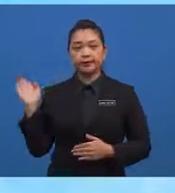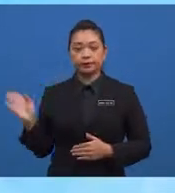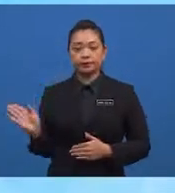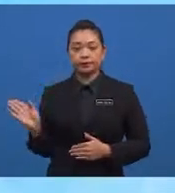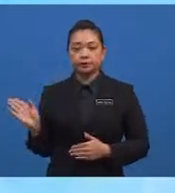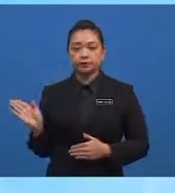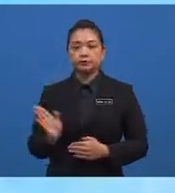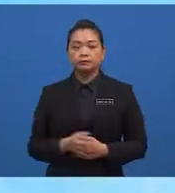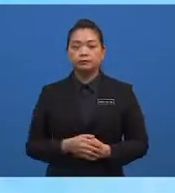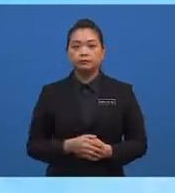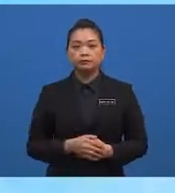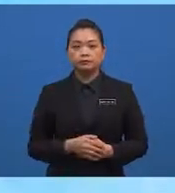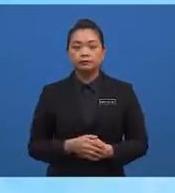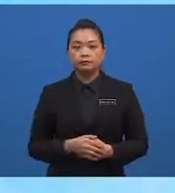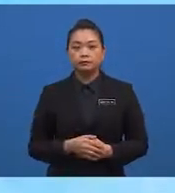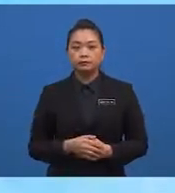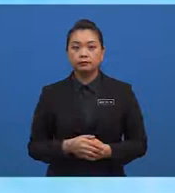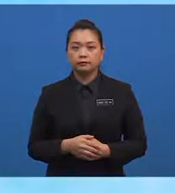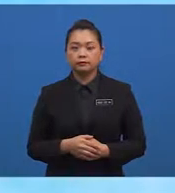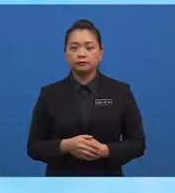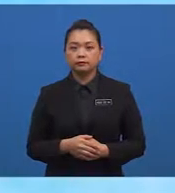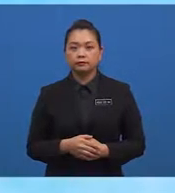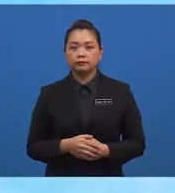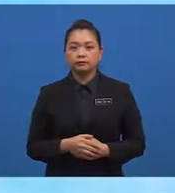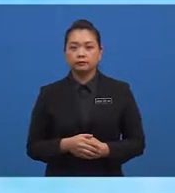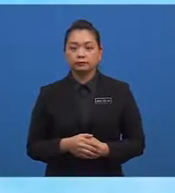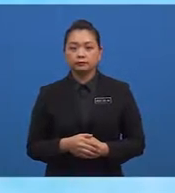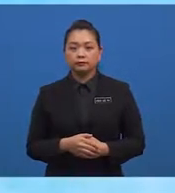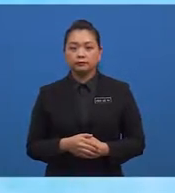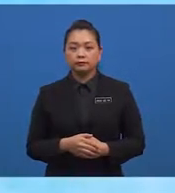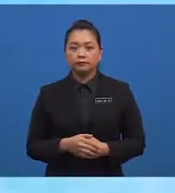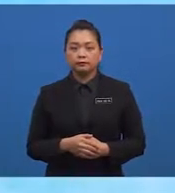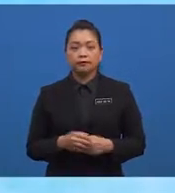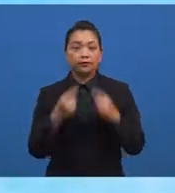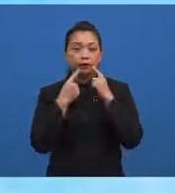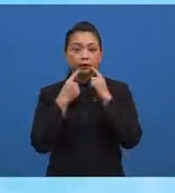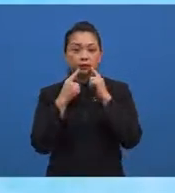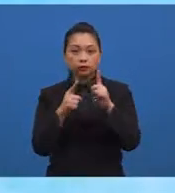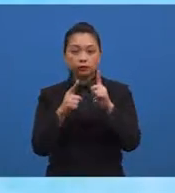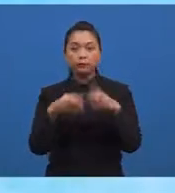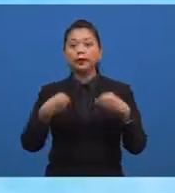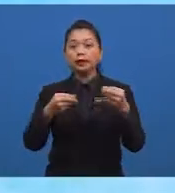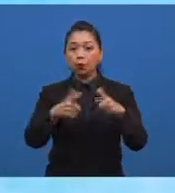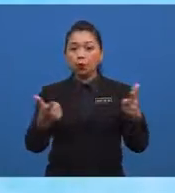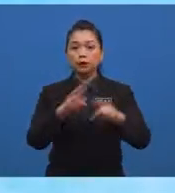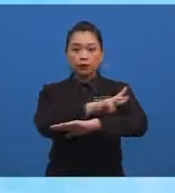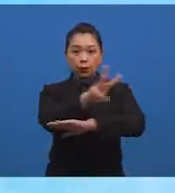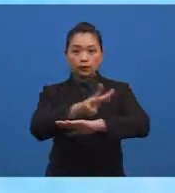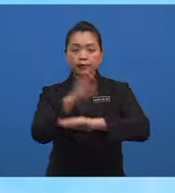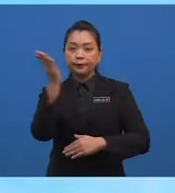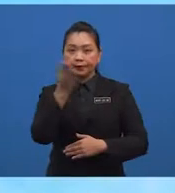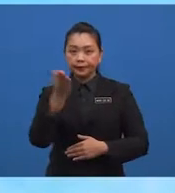108 cm persegi tambah 9 cm persegi. Jawapan bagi luas kawasan belorek